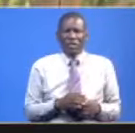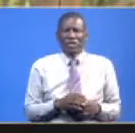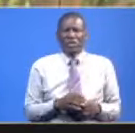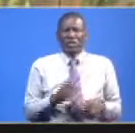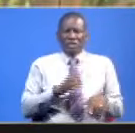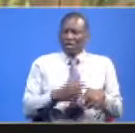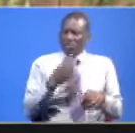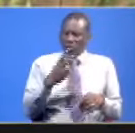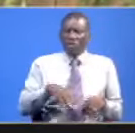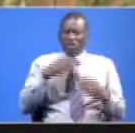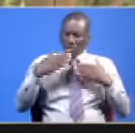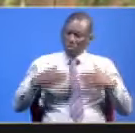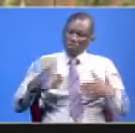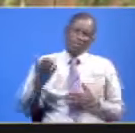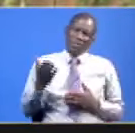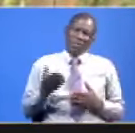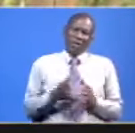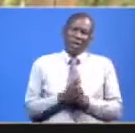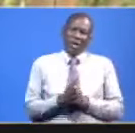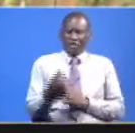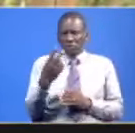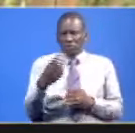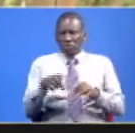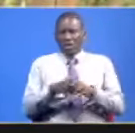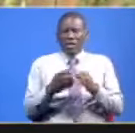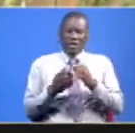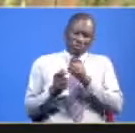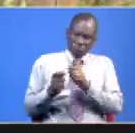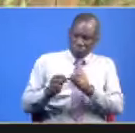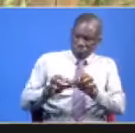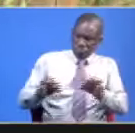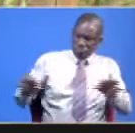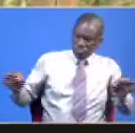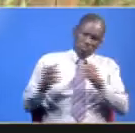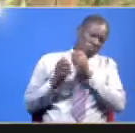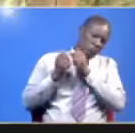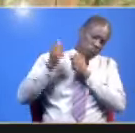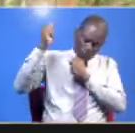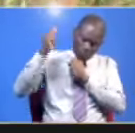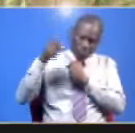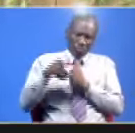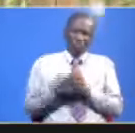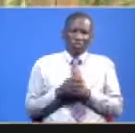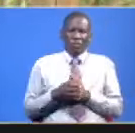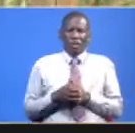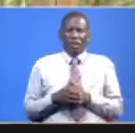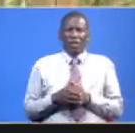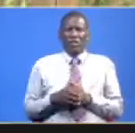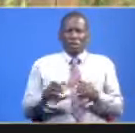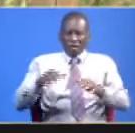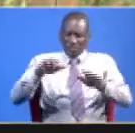imelala hivi na tukaona ni kama kamba ako kwa shingo. Kwa kitanda.